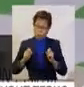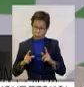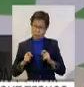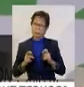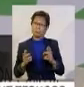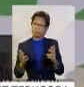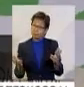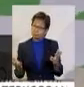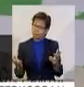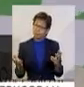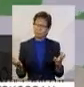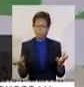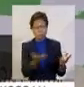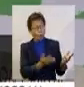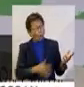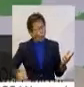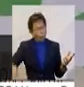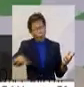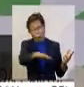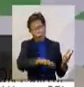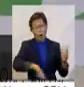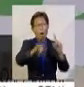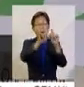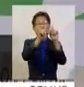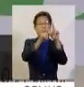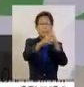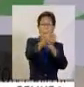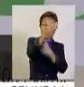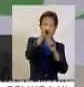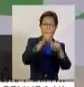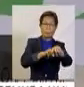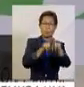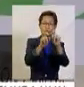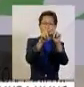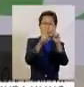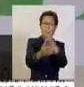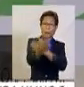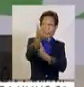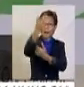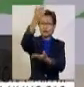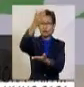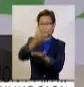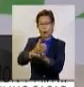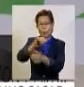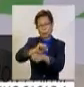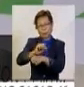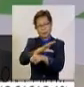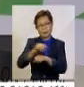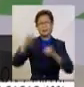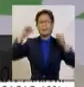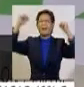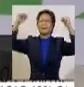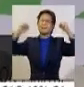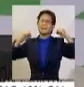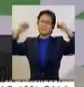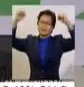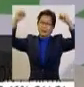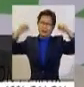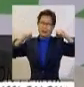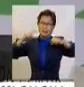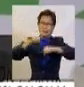swasta, pukul 11 pagi berhenti kerja dan buat eksersis di